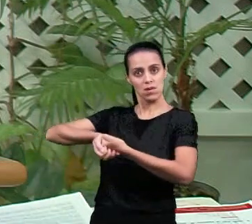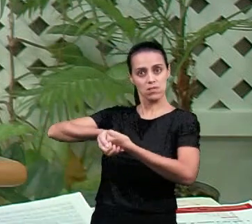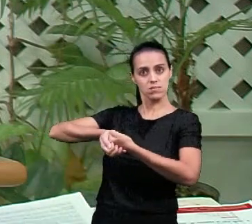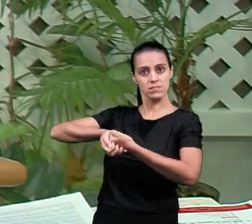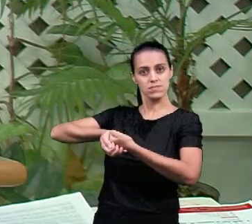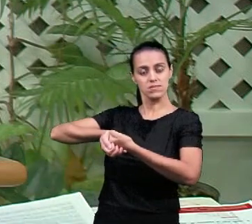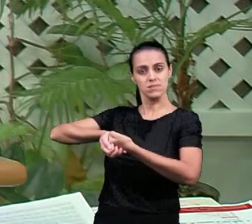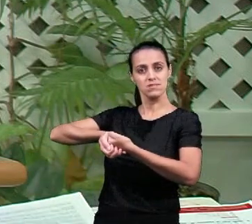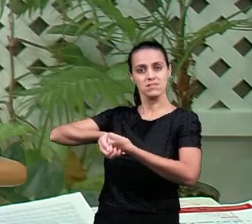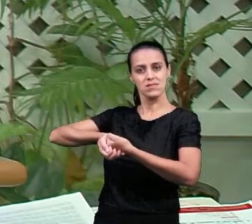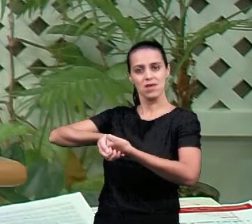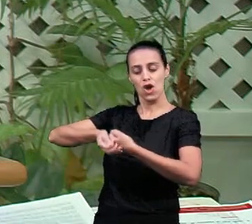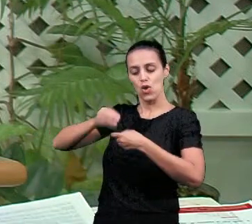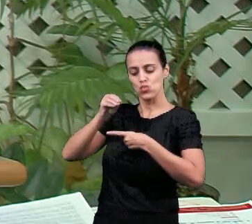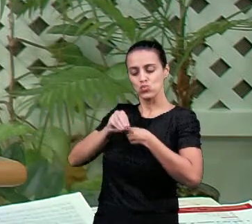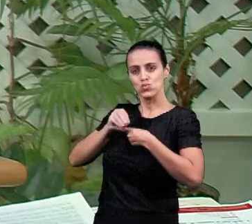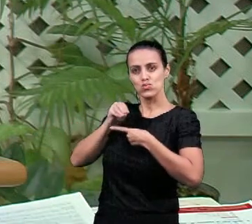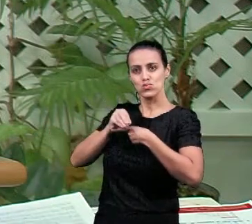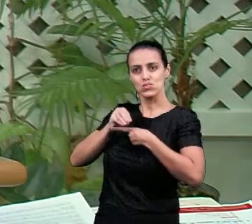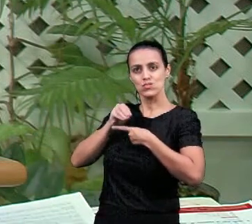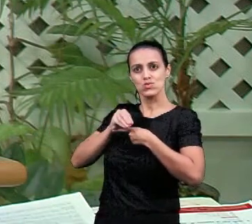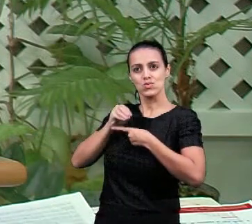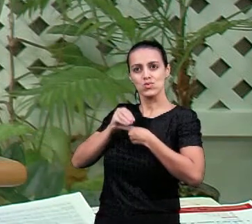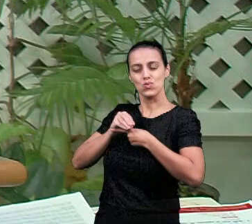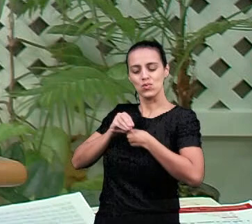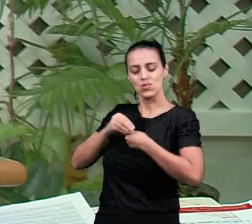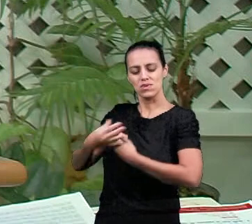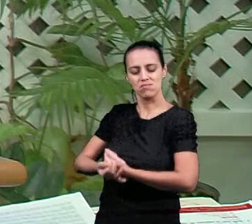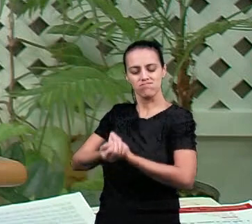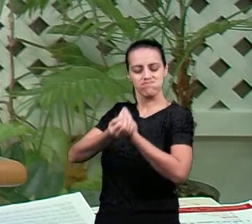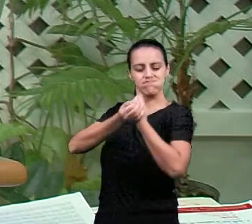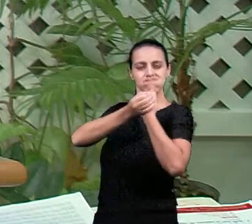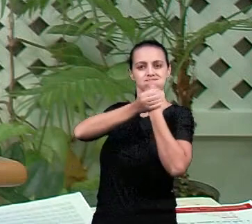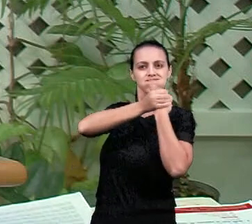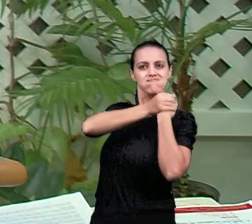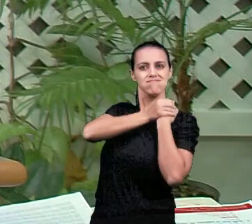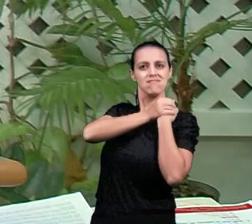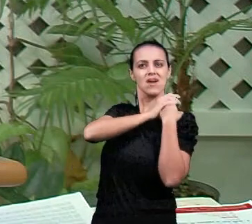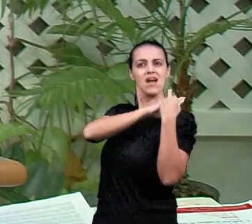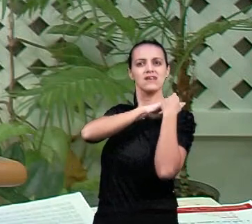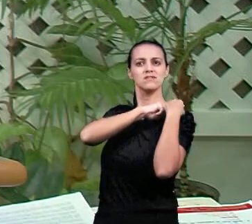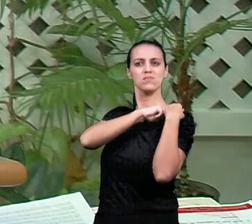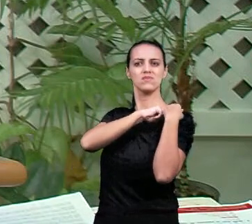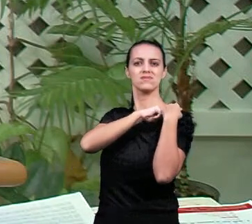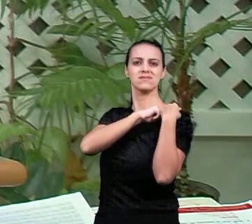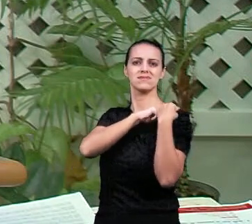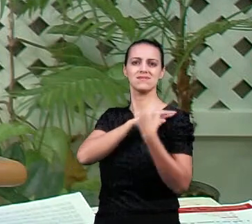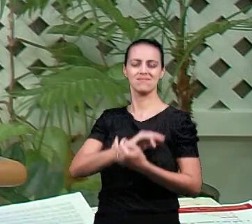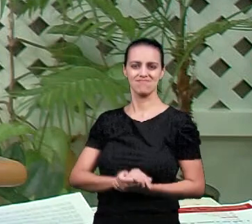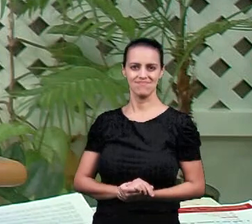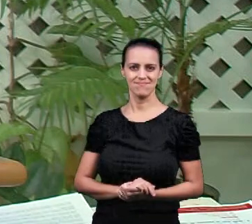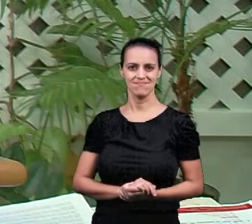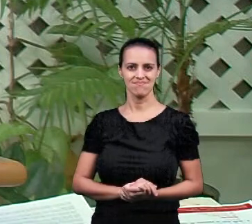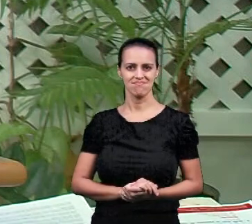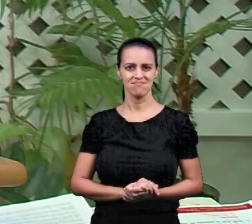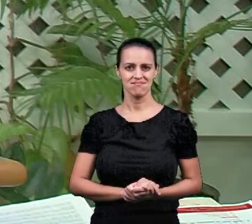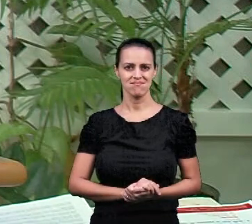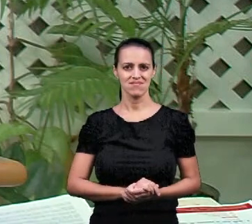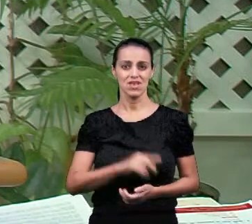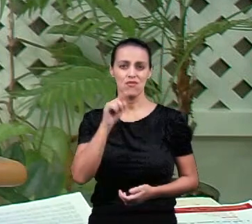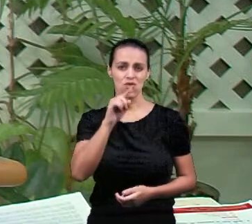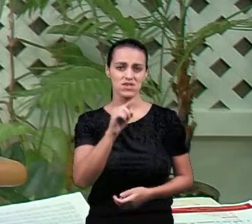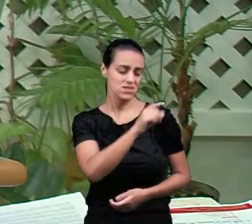cheval, c'est-à-dire il s'est responsabilisé pour cette vie. Mon frère, son prochain, est celui à qui